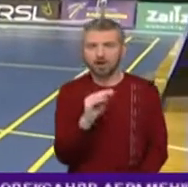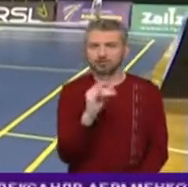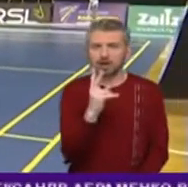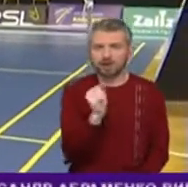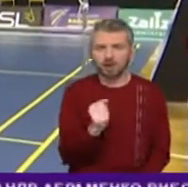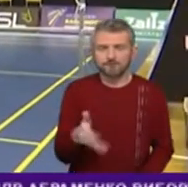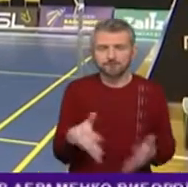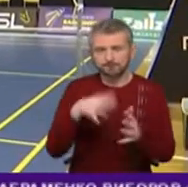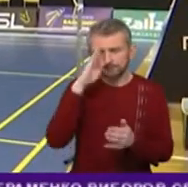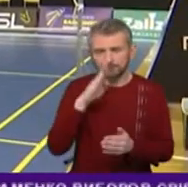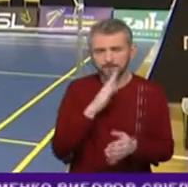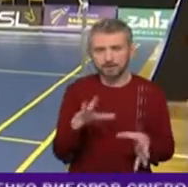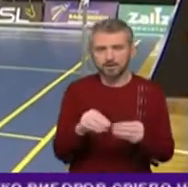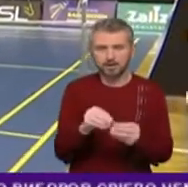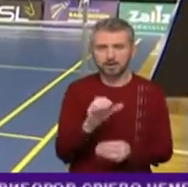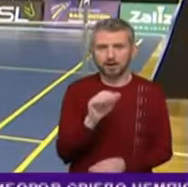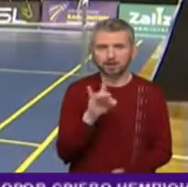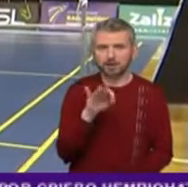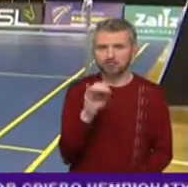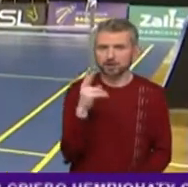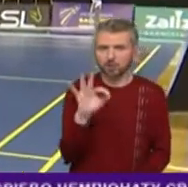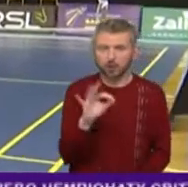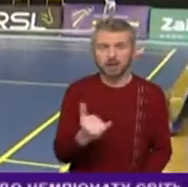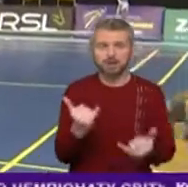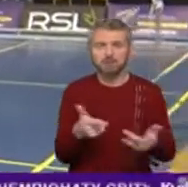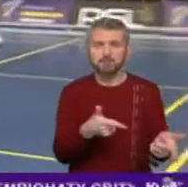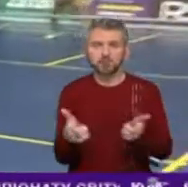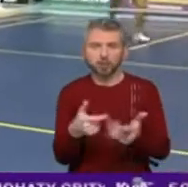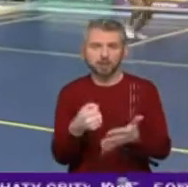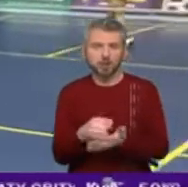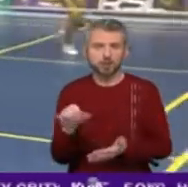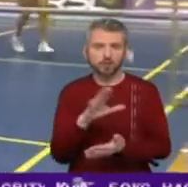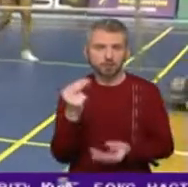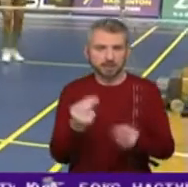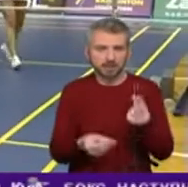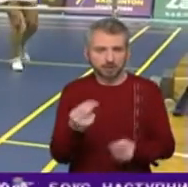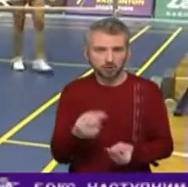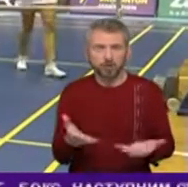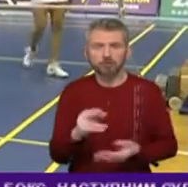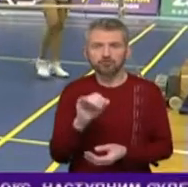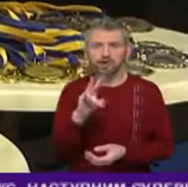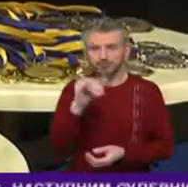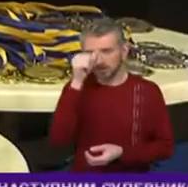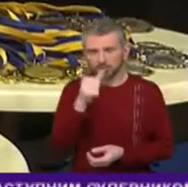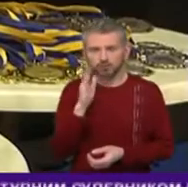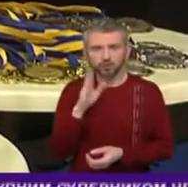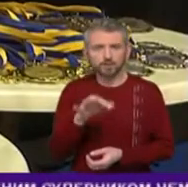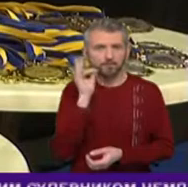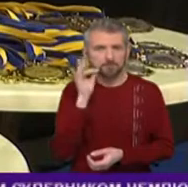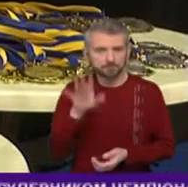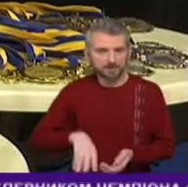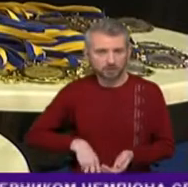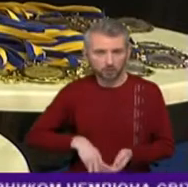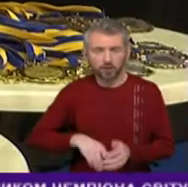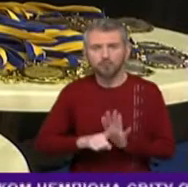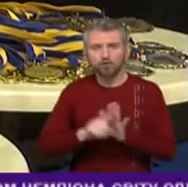у міксті разом з Валерієм Атращенковим. Ну і тепер підготовка до європейських ігор, які у червні відбудуться у Мінську, а також